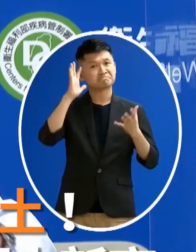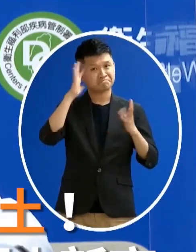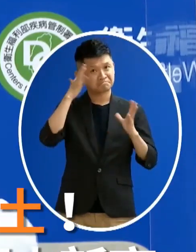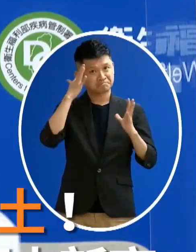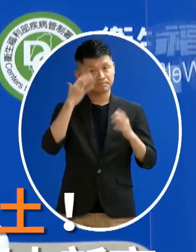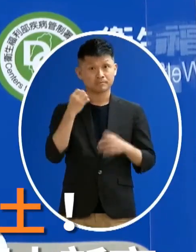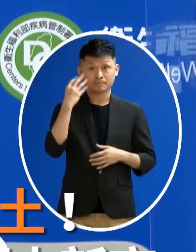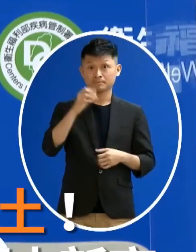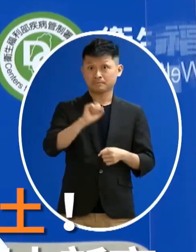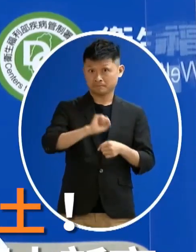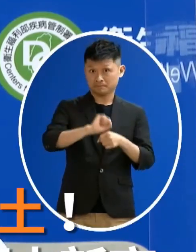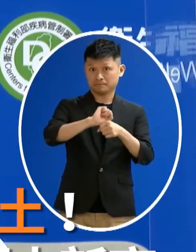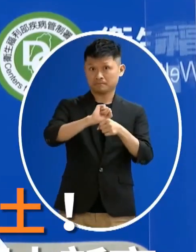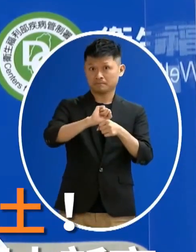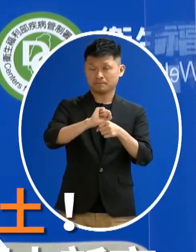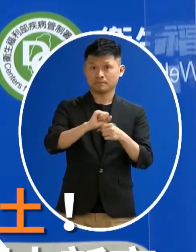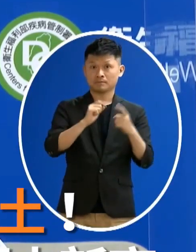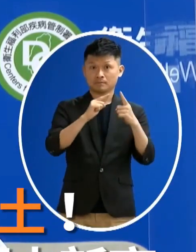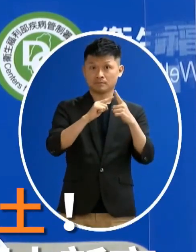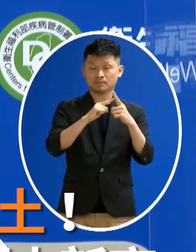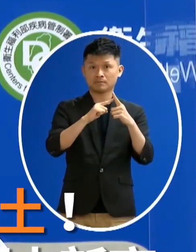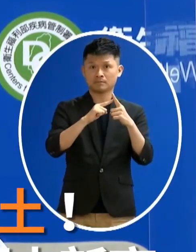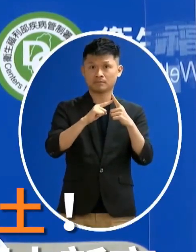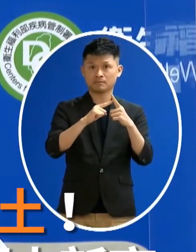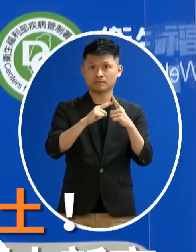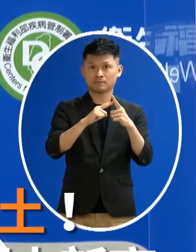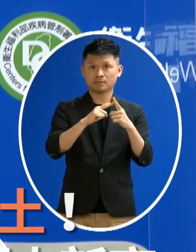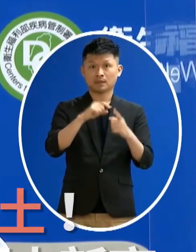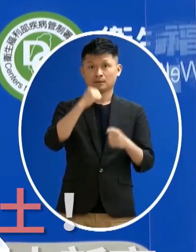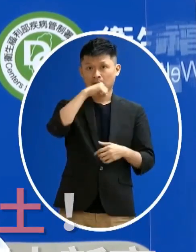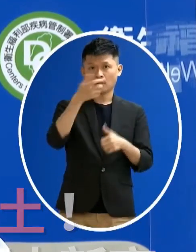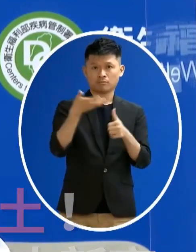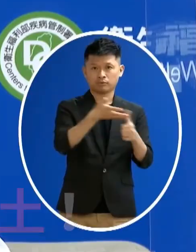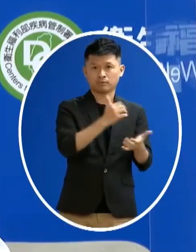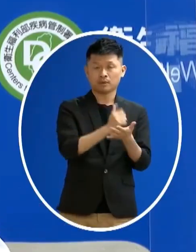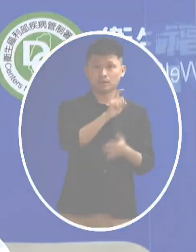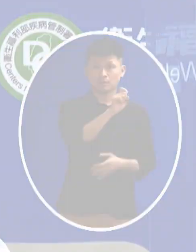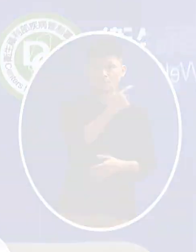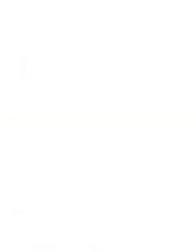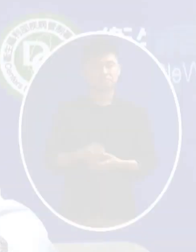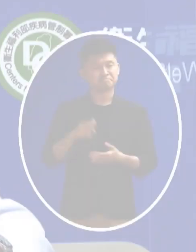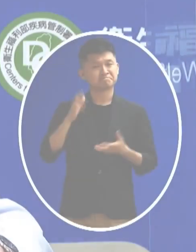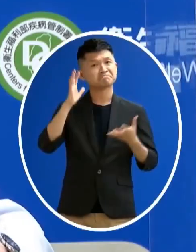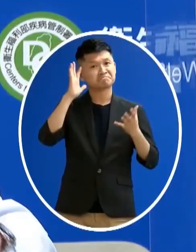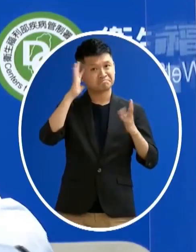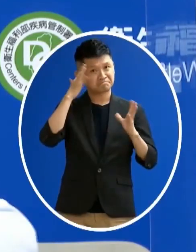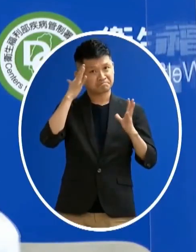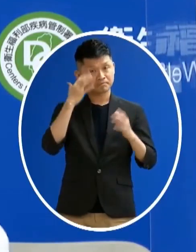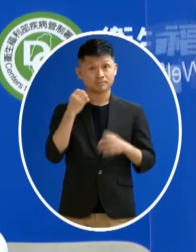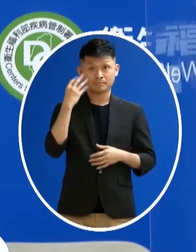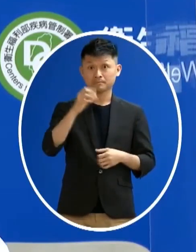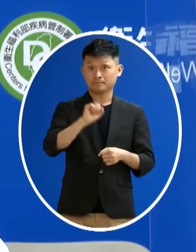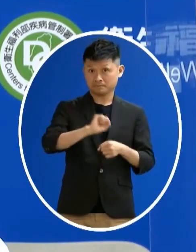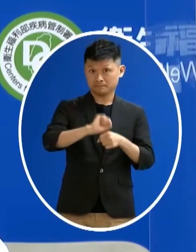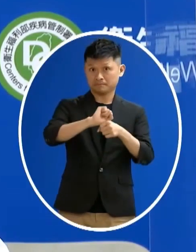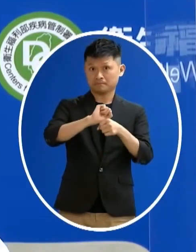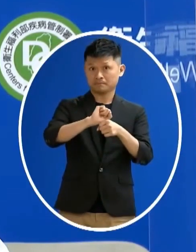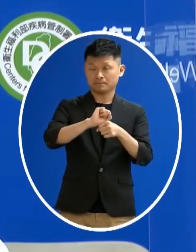们今天总共有新增的16例的本土案例，那一例调查中。我们今天总共有新增